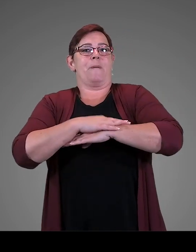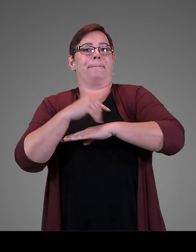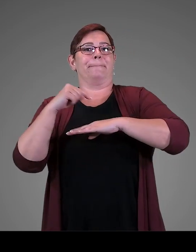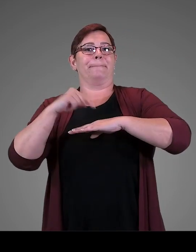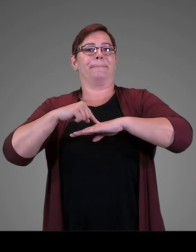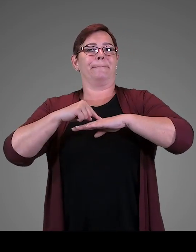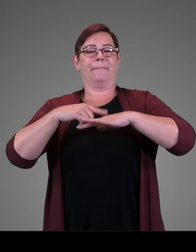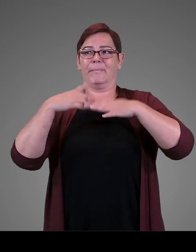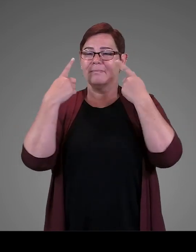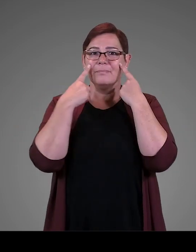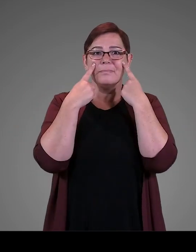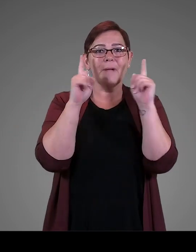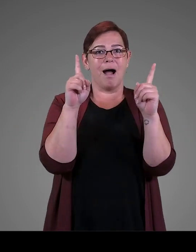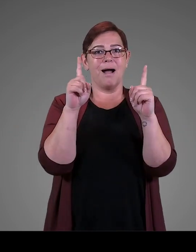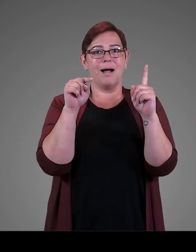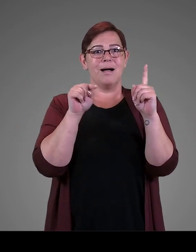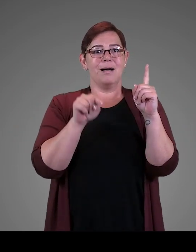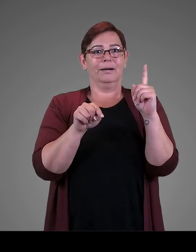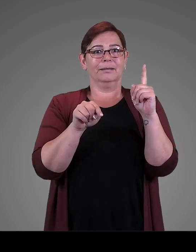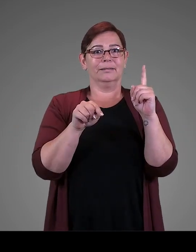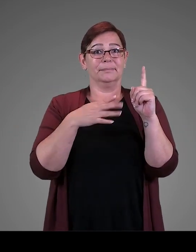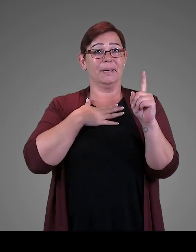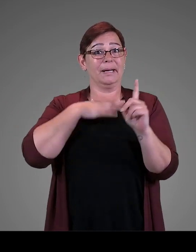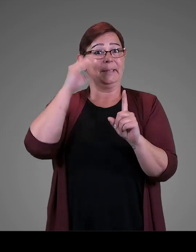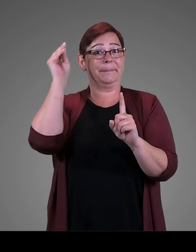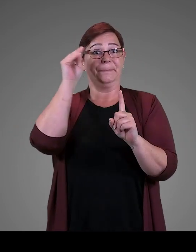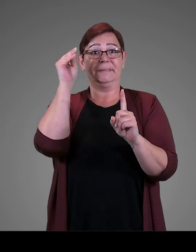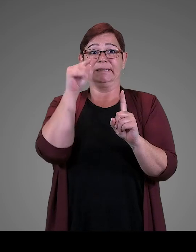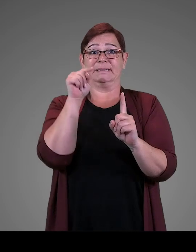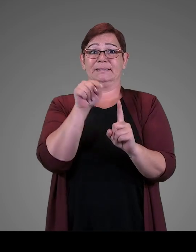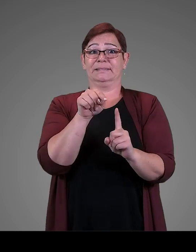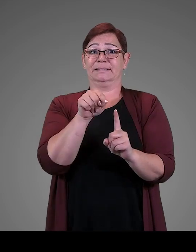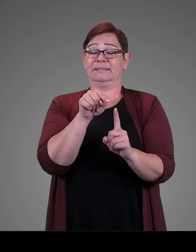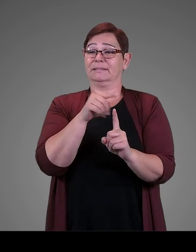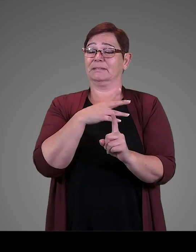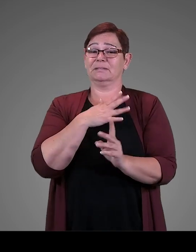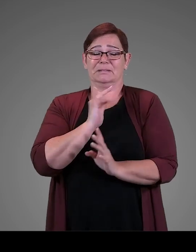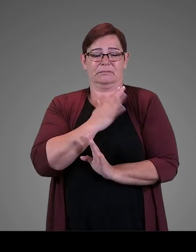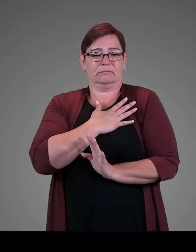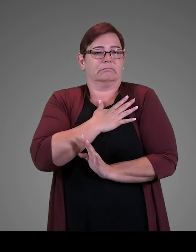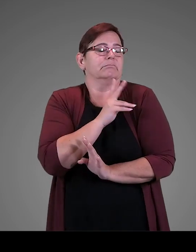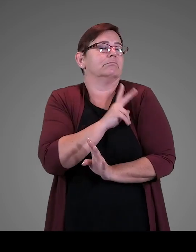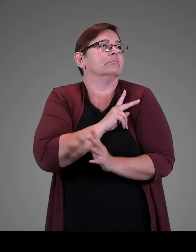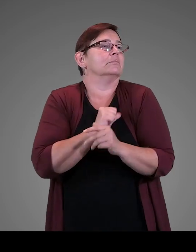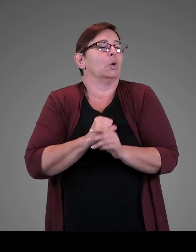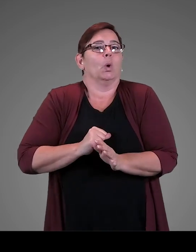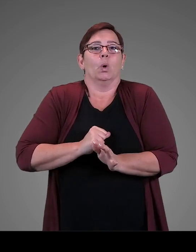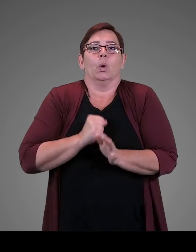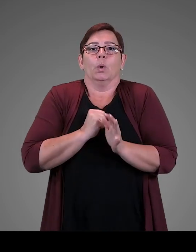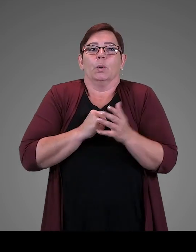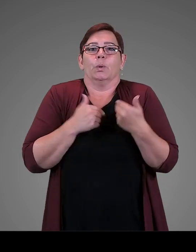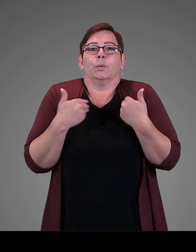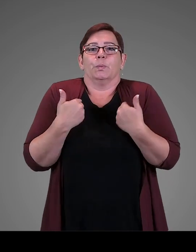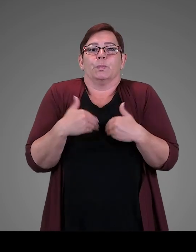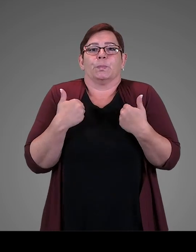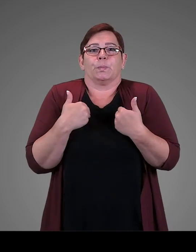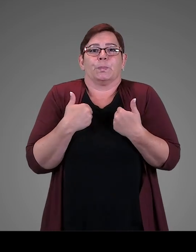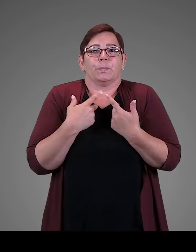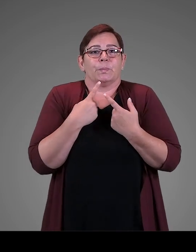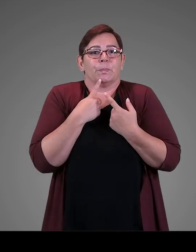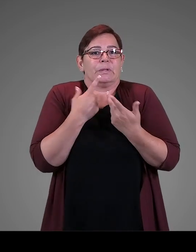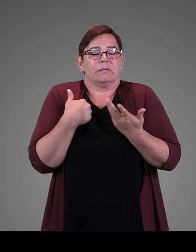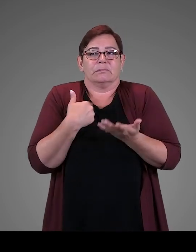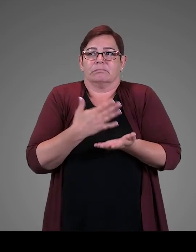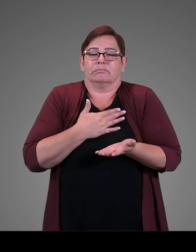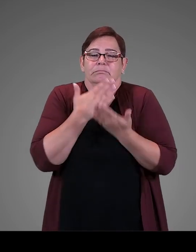en même temps, ça, c'est vraiment ma fierté personnelle, mais aussi vraiment reconnaissant toutes les